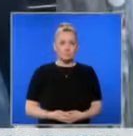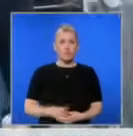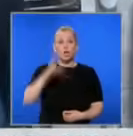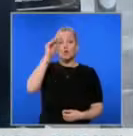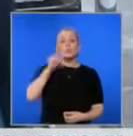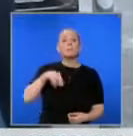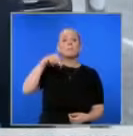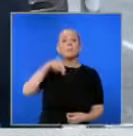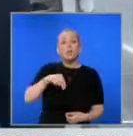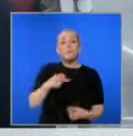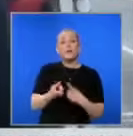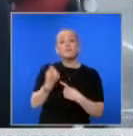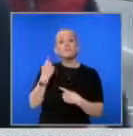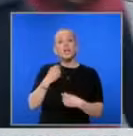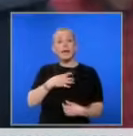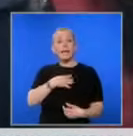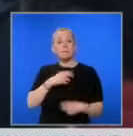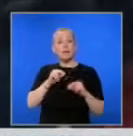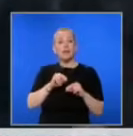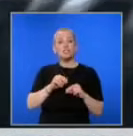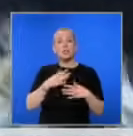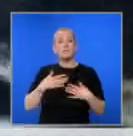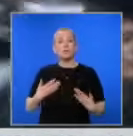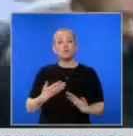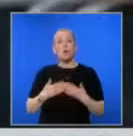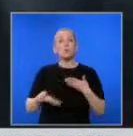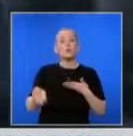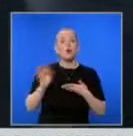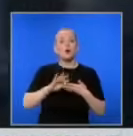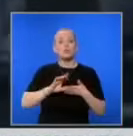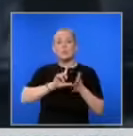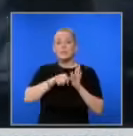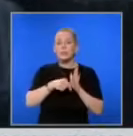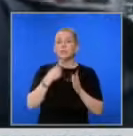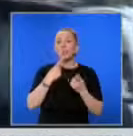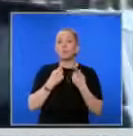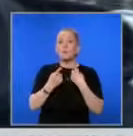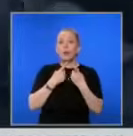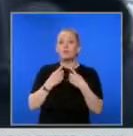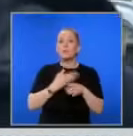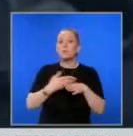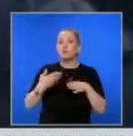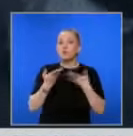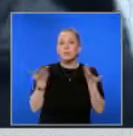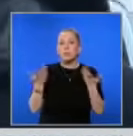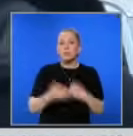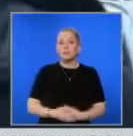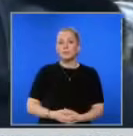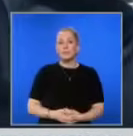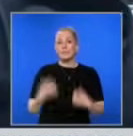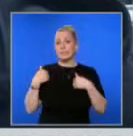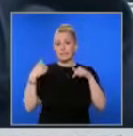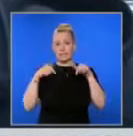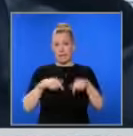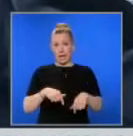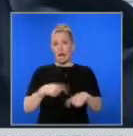Господин Петков, вчера от ГЕРБ казаха, че ви трябва още време, защото преговорите продължават. Как вървят? Ами, за сега разговорите